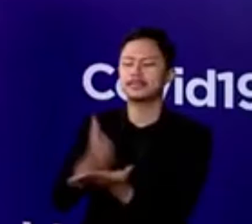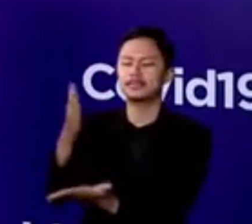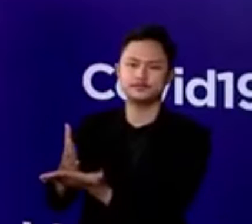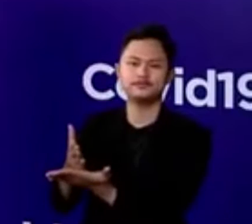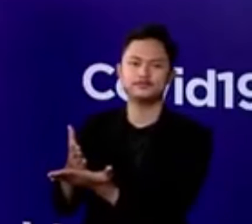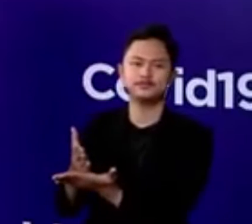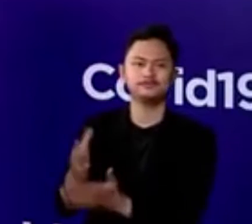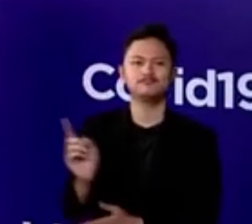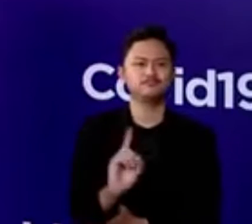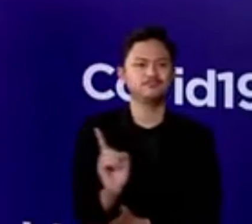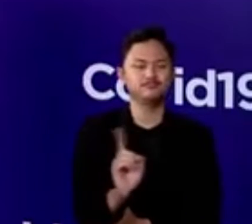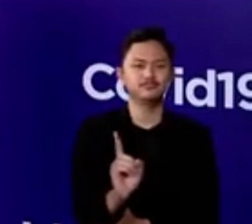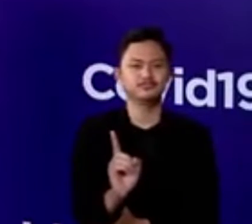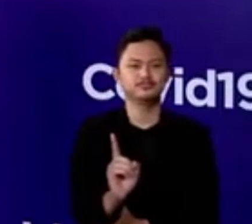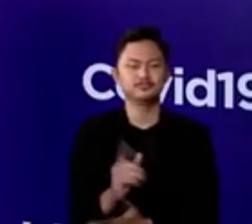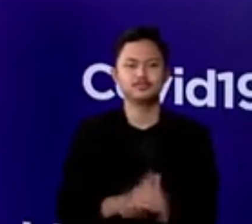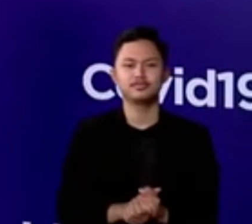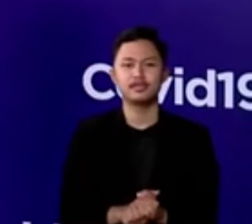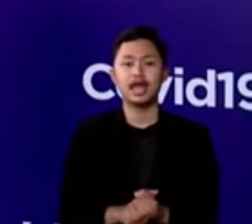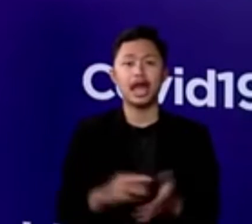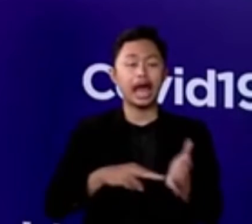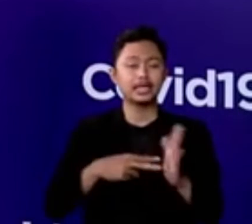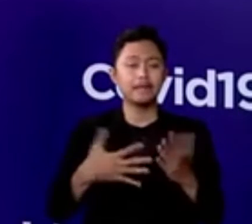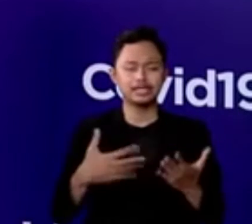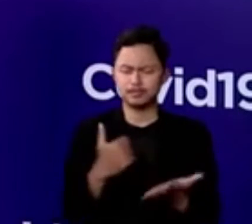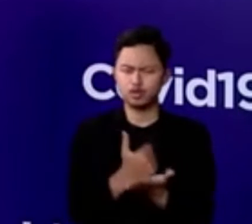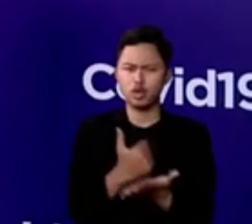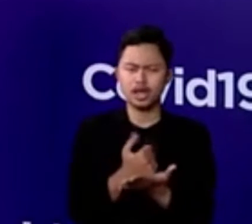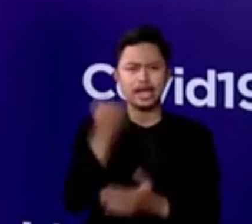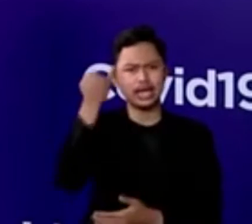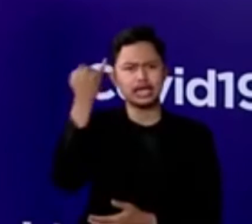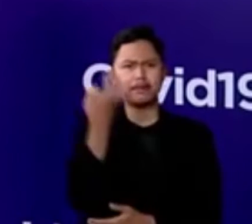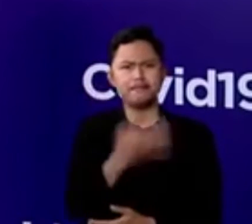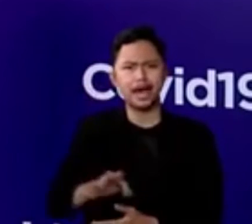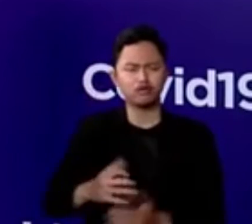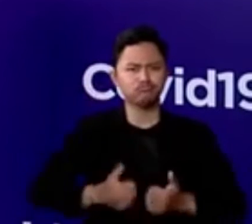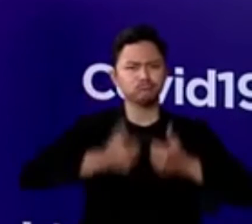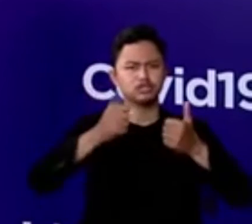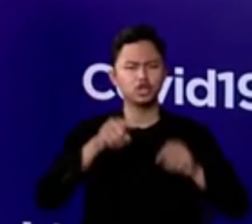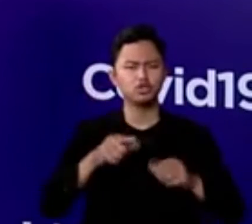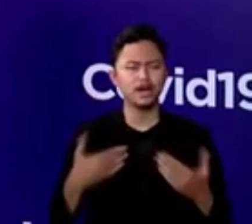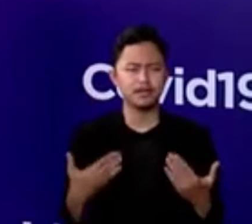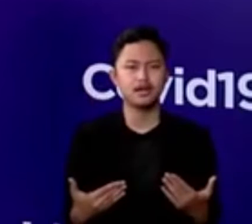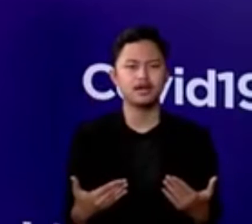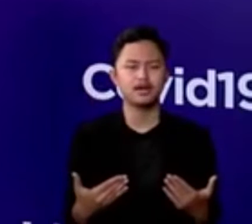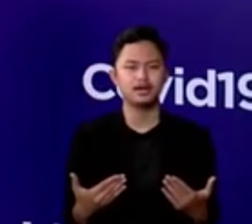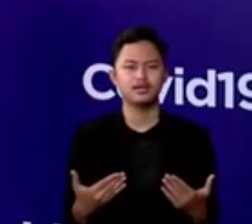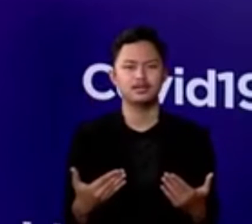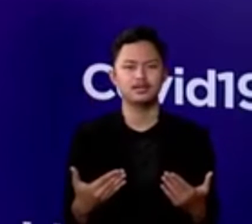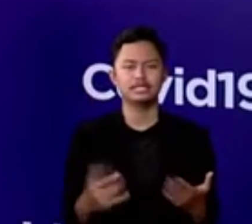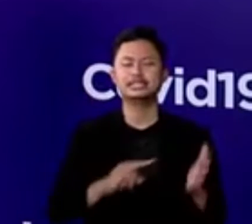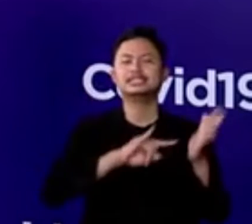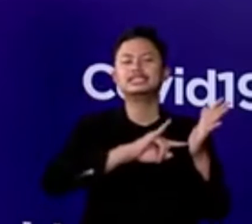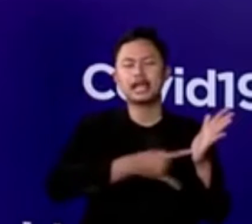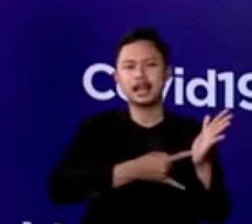kita bisa lakukan di dalam masa pandemi ini gitu karena Jadi sebenarnya pasti yang terbaik itu adalah eh